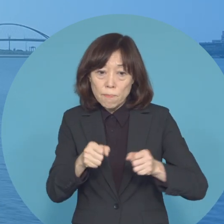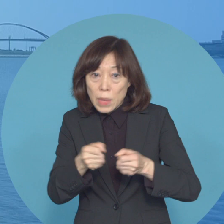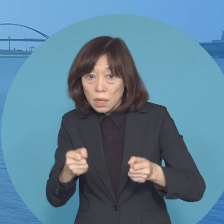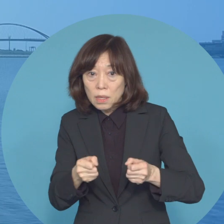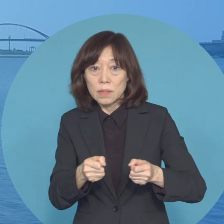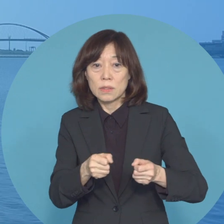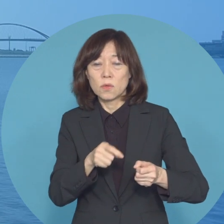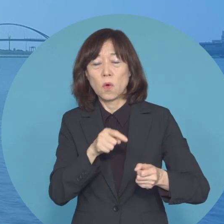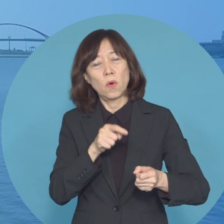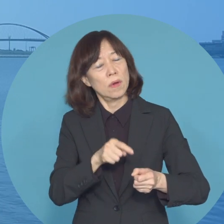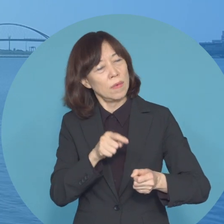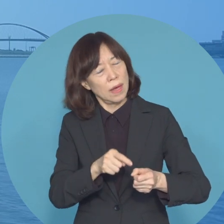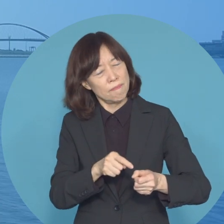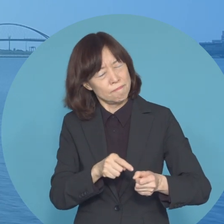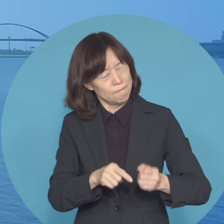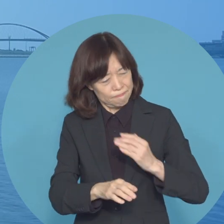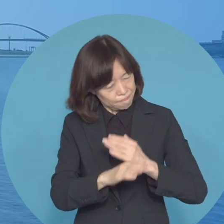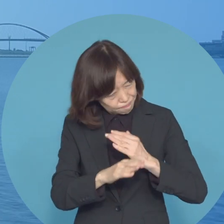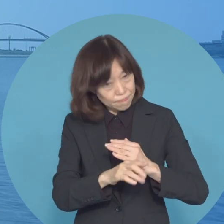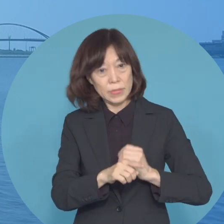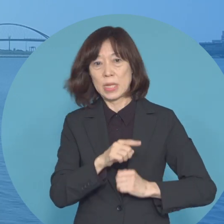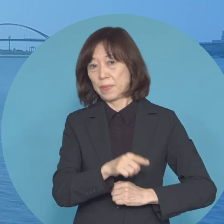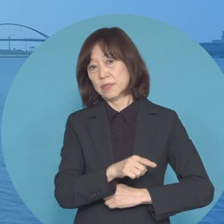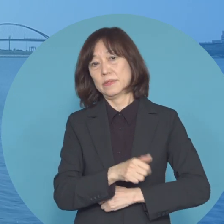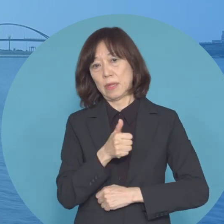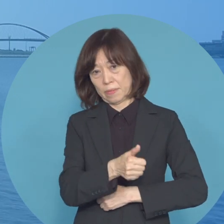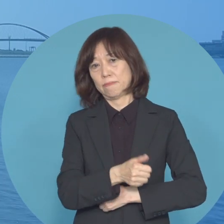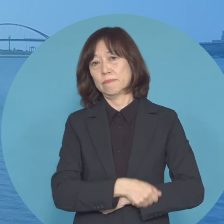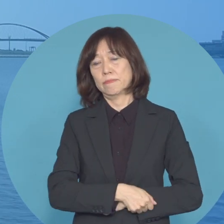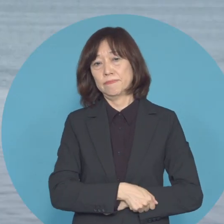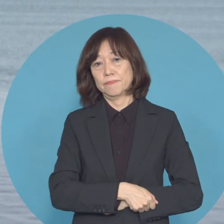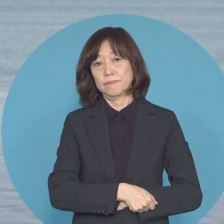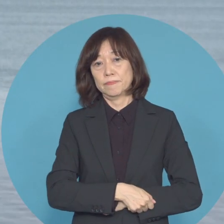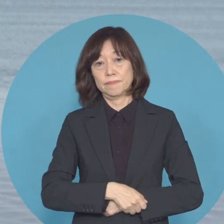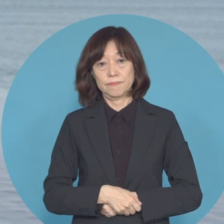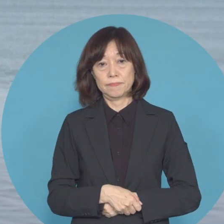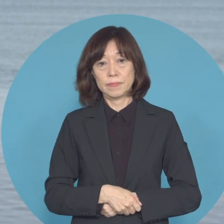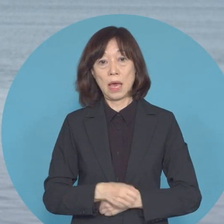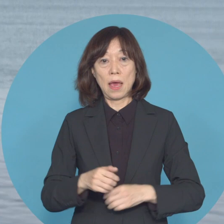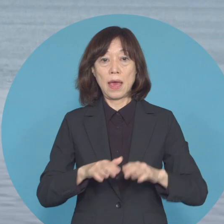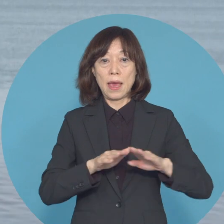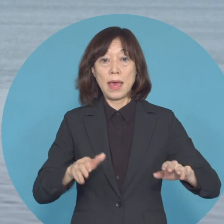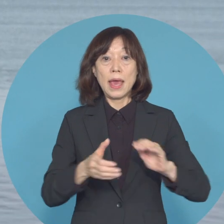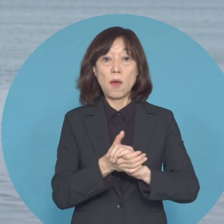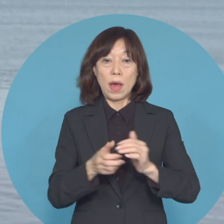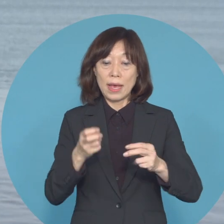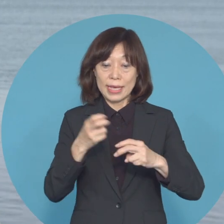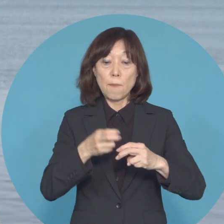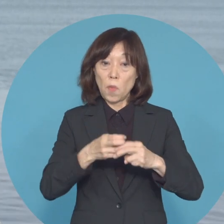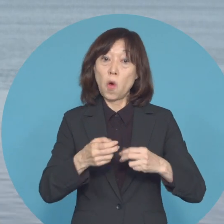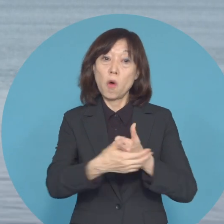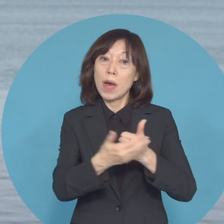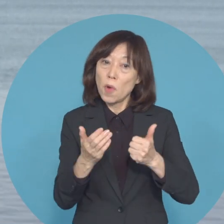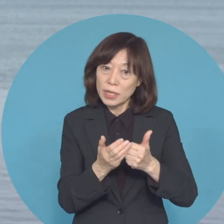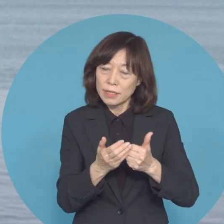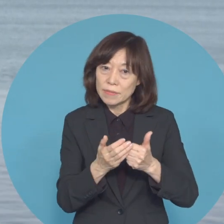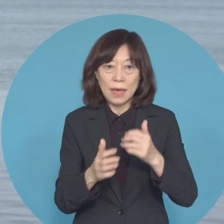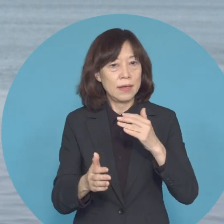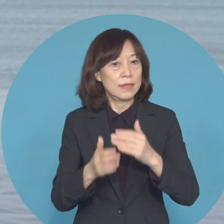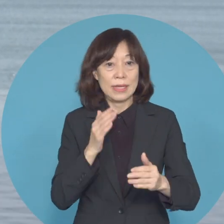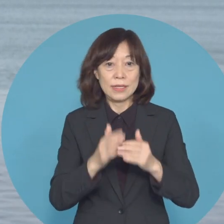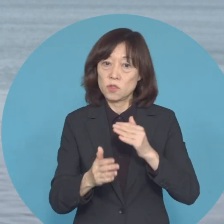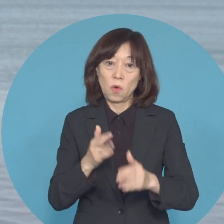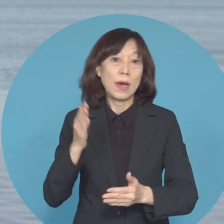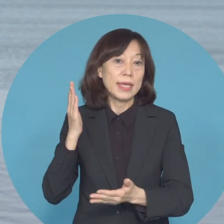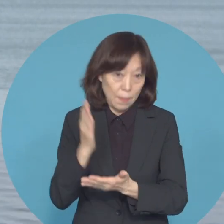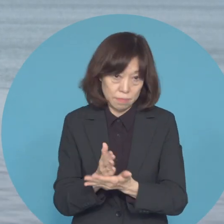壊される、こんなことは起こしてはなりません。平和憲法を守り、二度と戦争